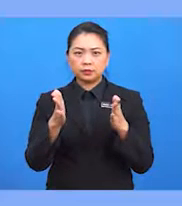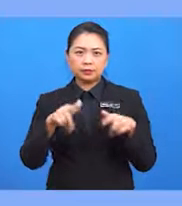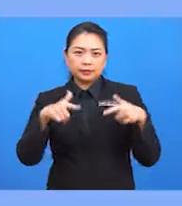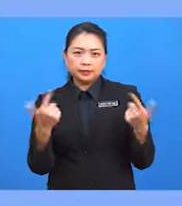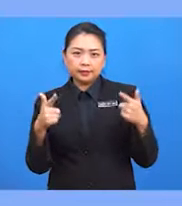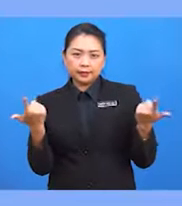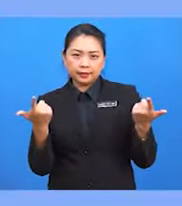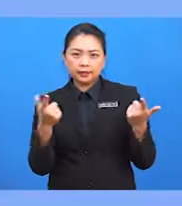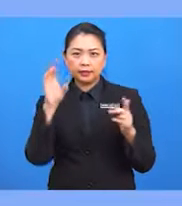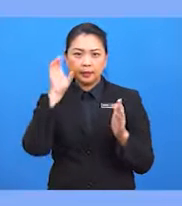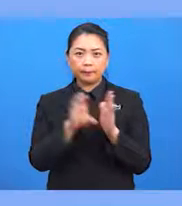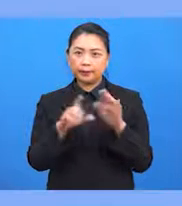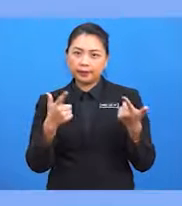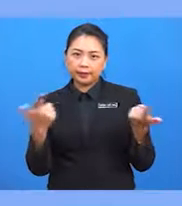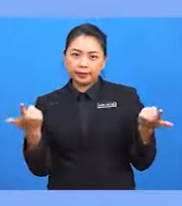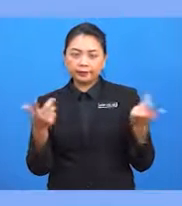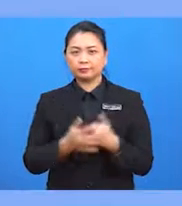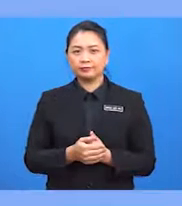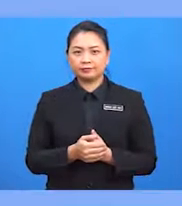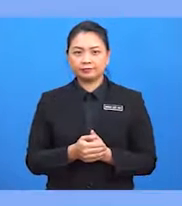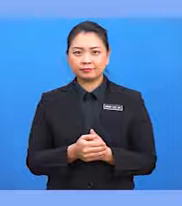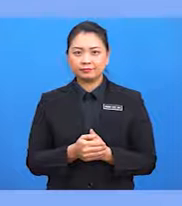Grant dari gambar lain.